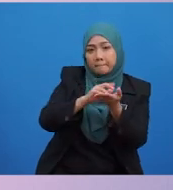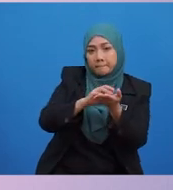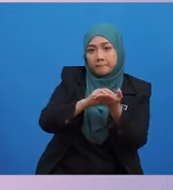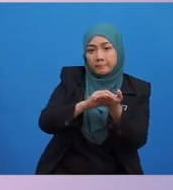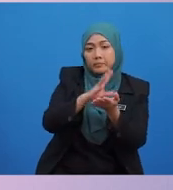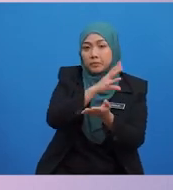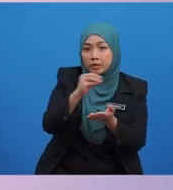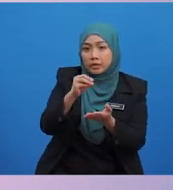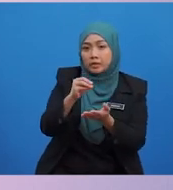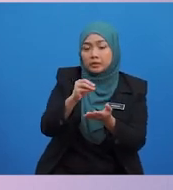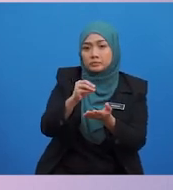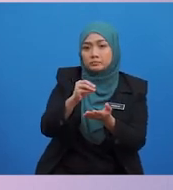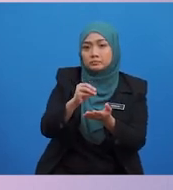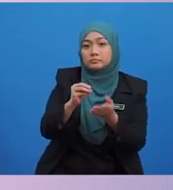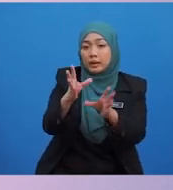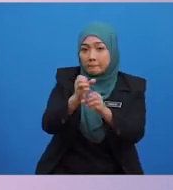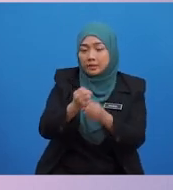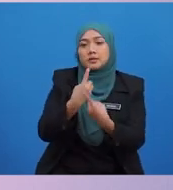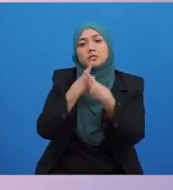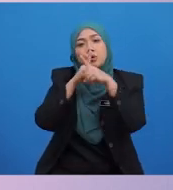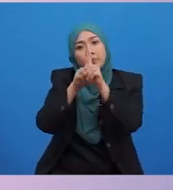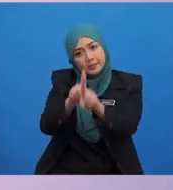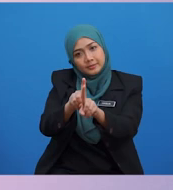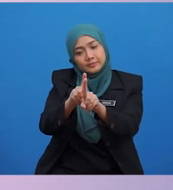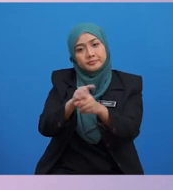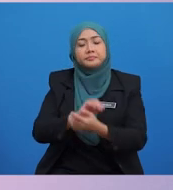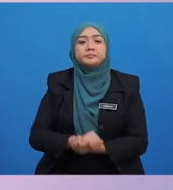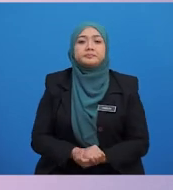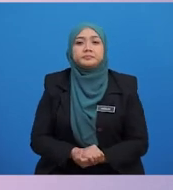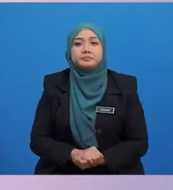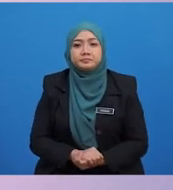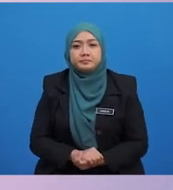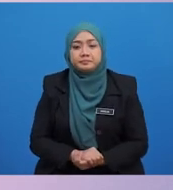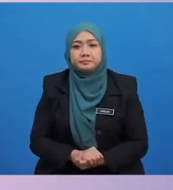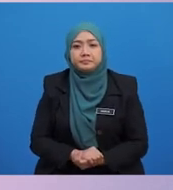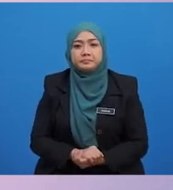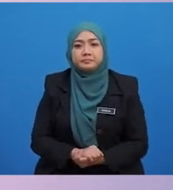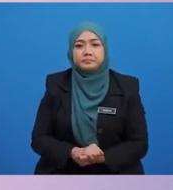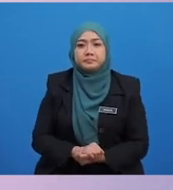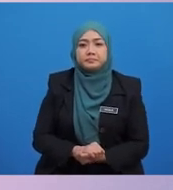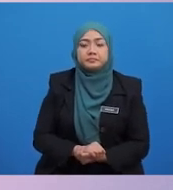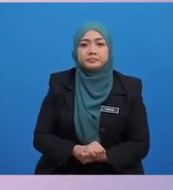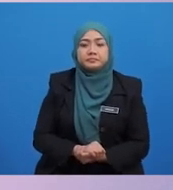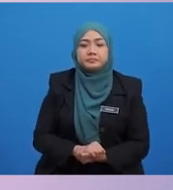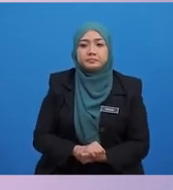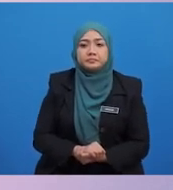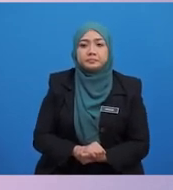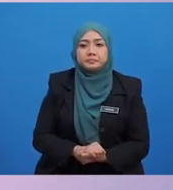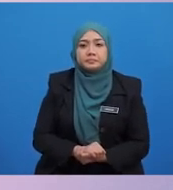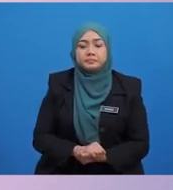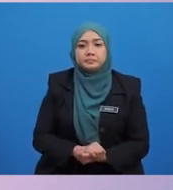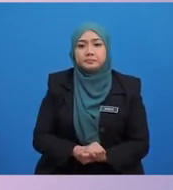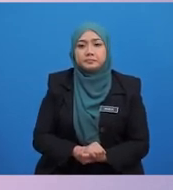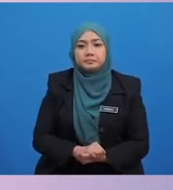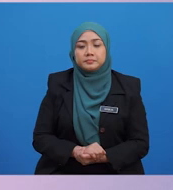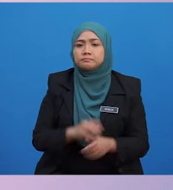sudut R = 56 perkuliahan 18 kaca Tetapi kalau kita lihat